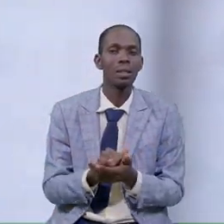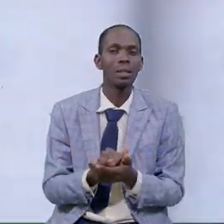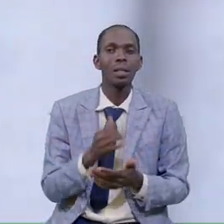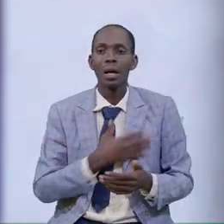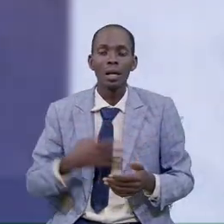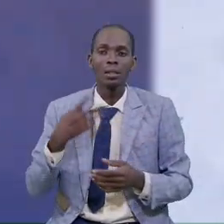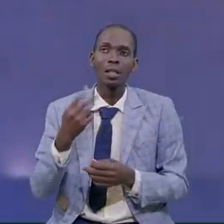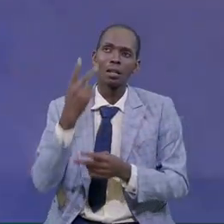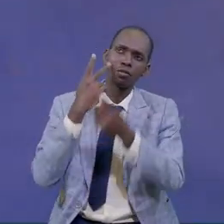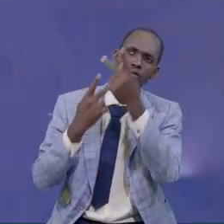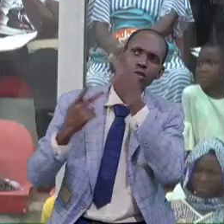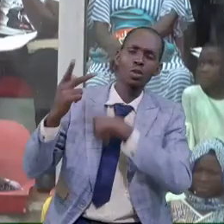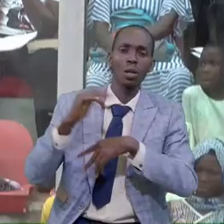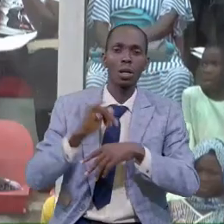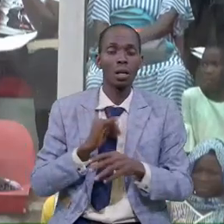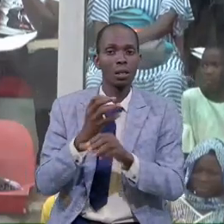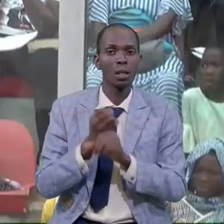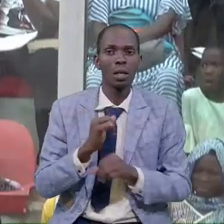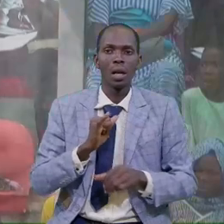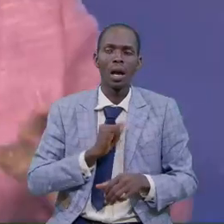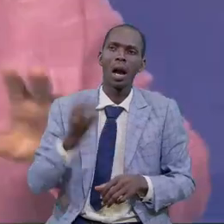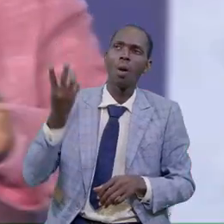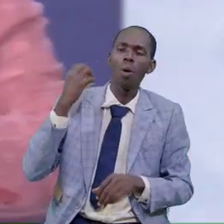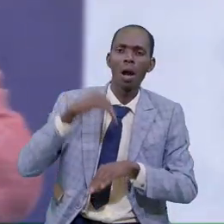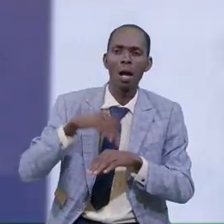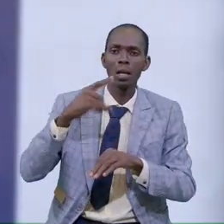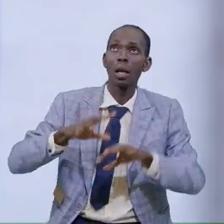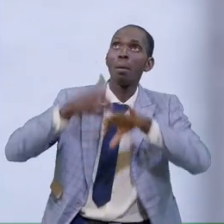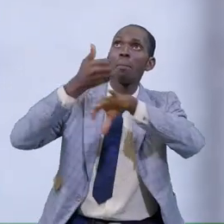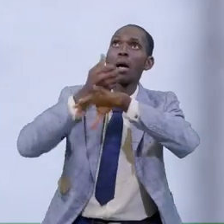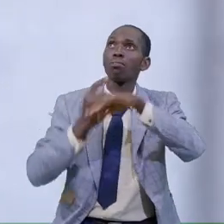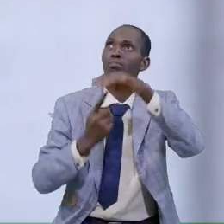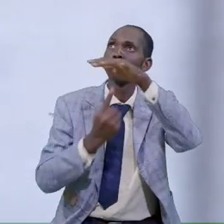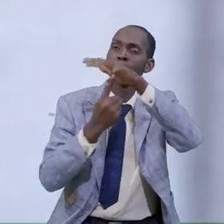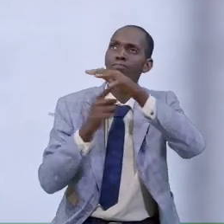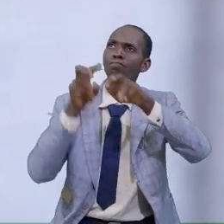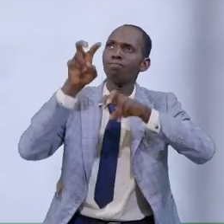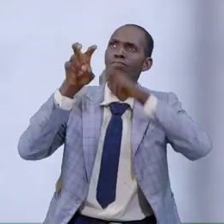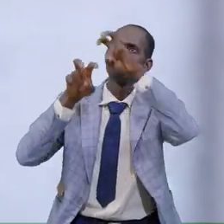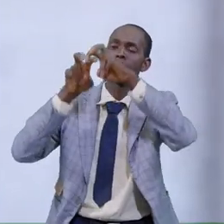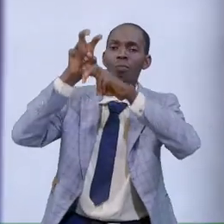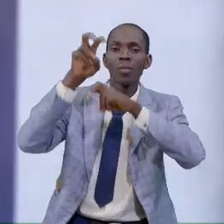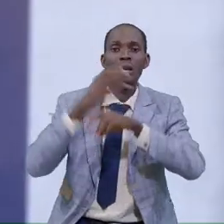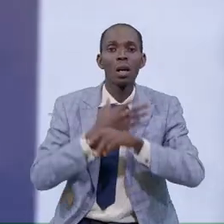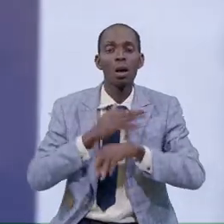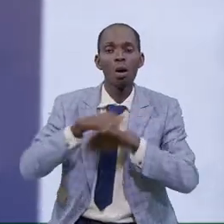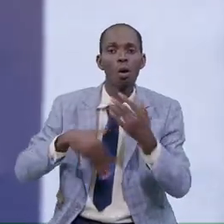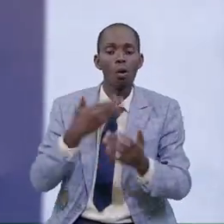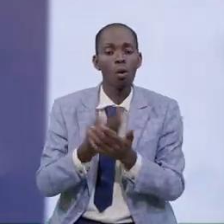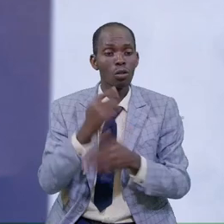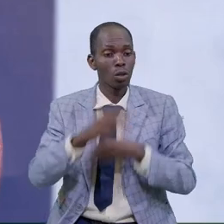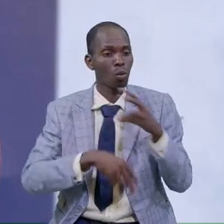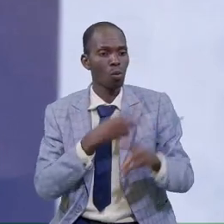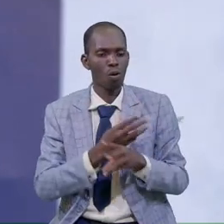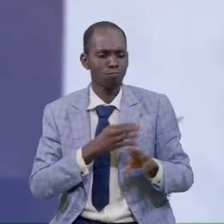j'avais et le sommet de la montagne que je voyais, tout le monde avait enfermé tout